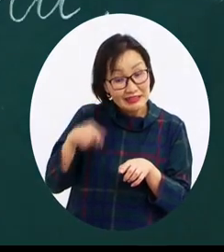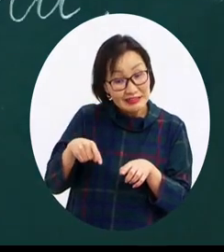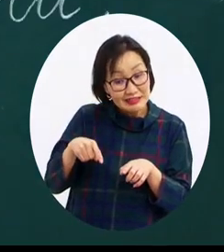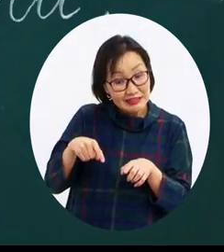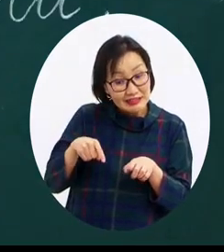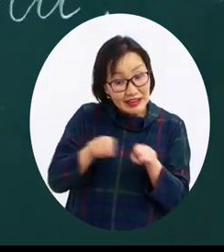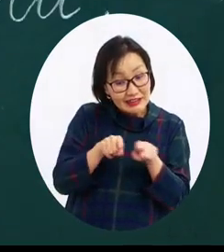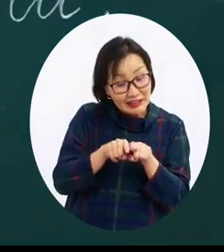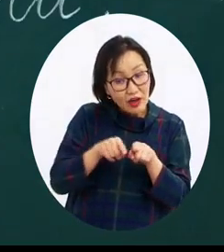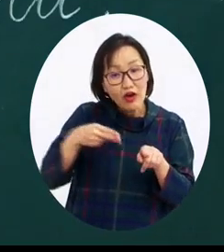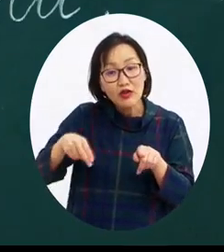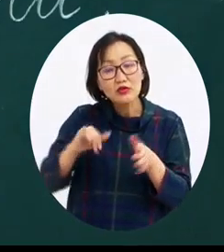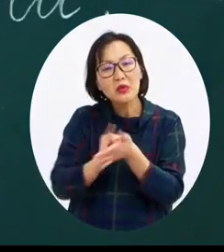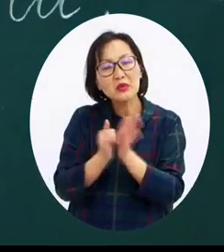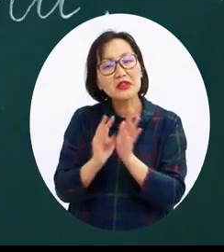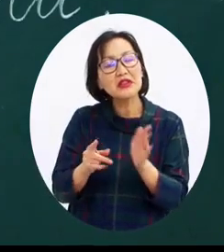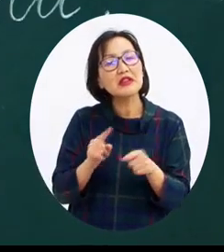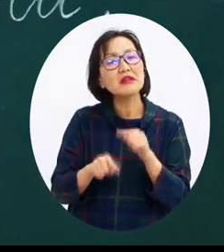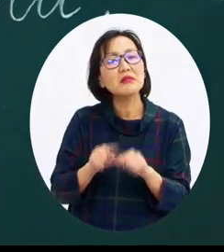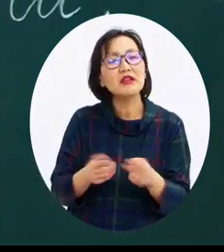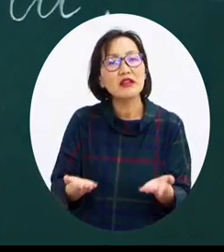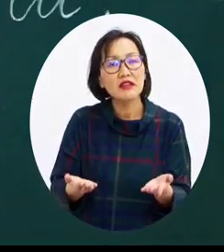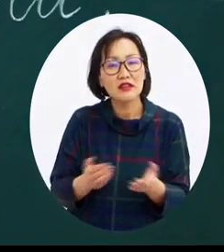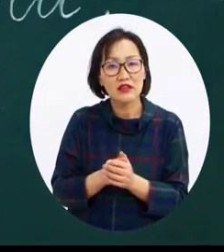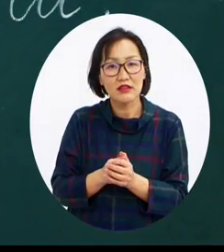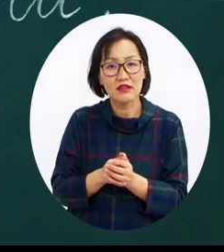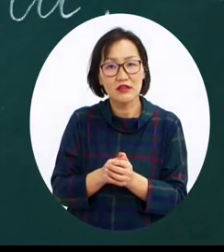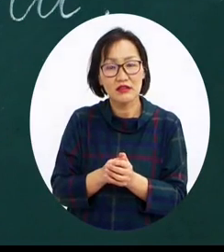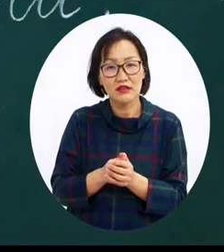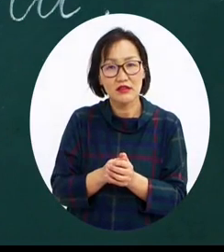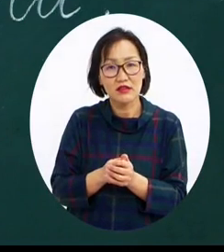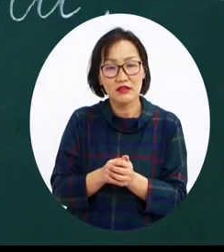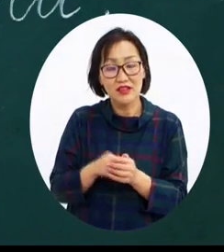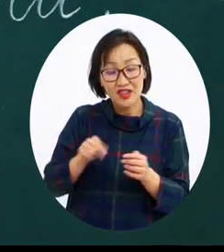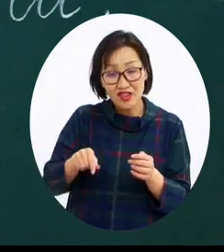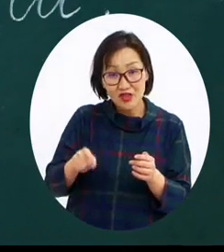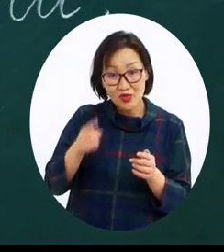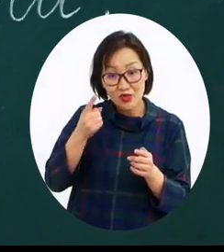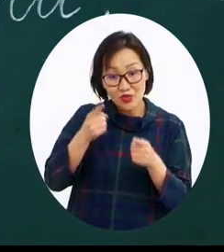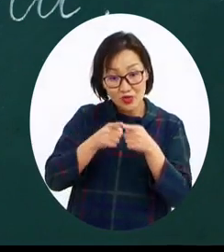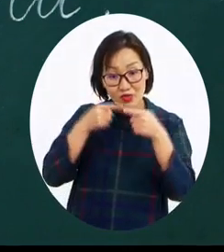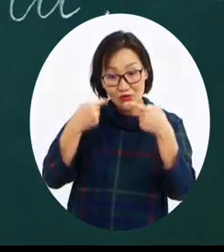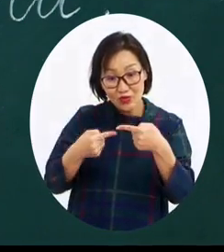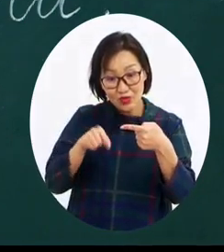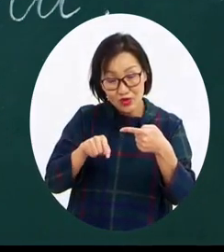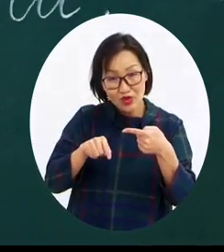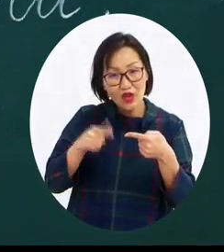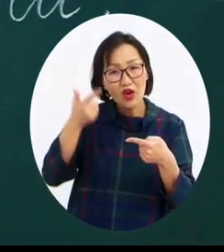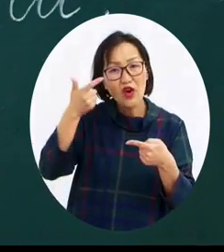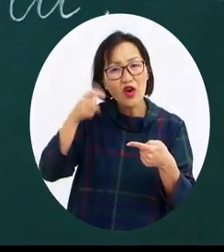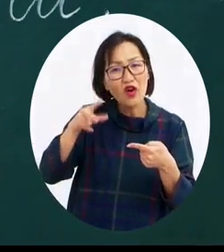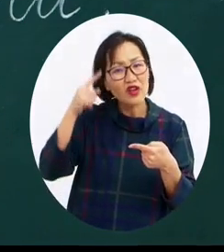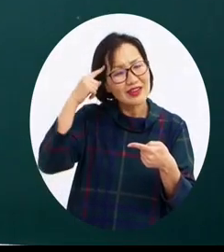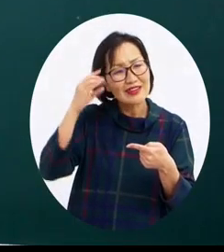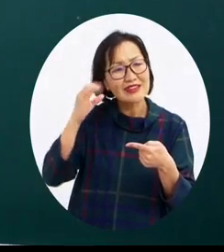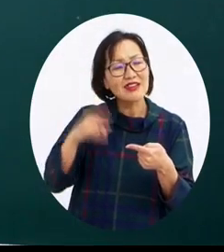ойролцоо хэлцдэгийг олъё. Ойролцоо хэлцдэгийг олъё. За энэ үгний энэ зөвлөсөн үгний маань гол санаа